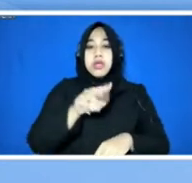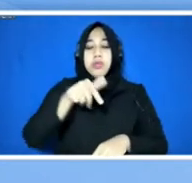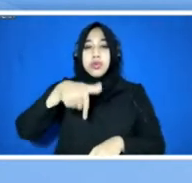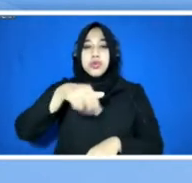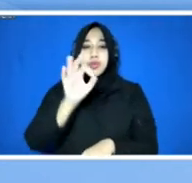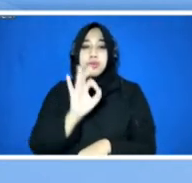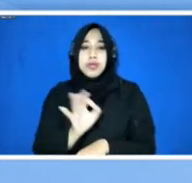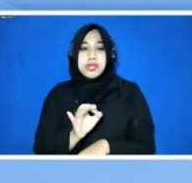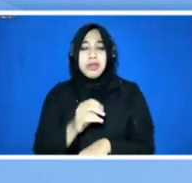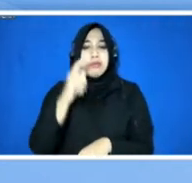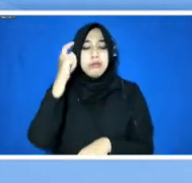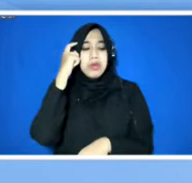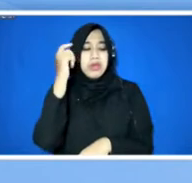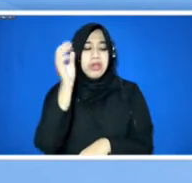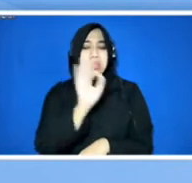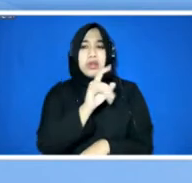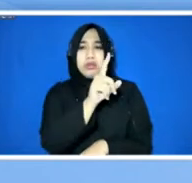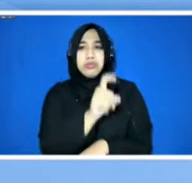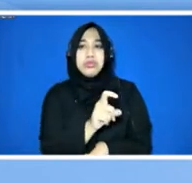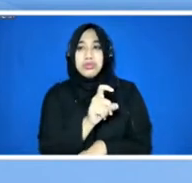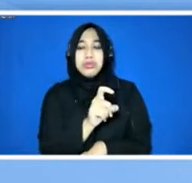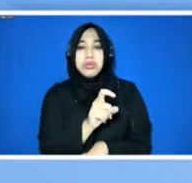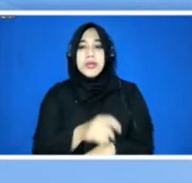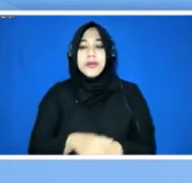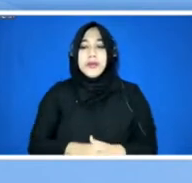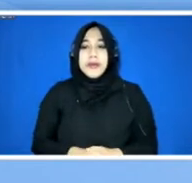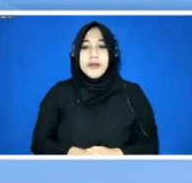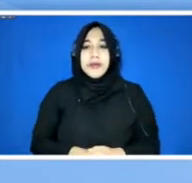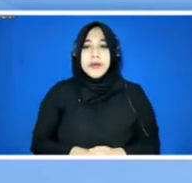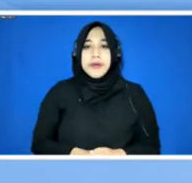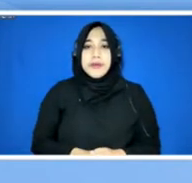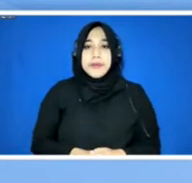13,37% meranggap tidak perlu.